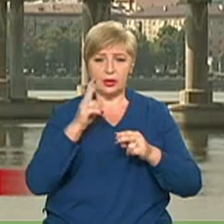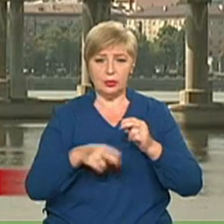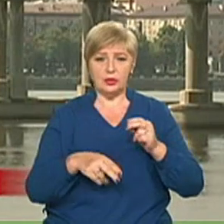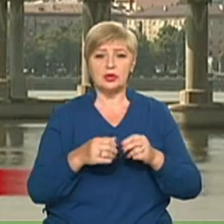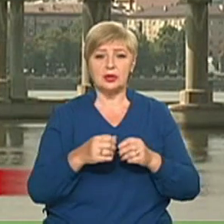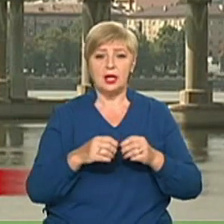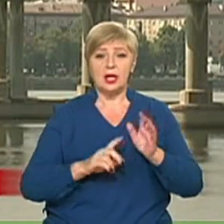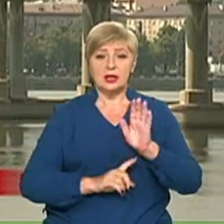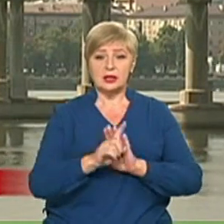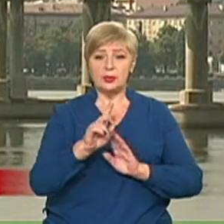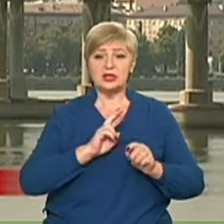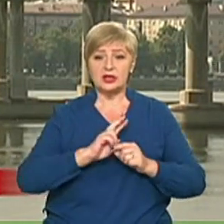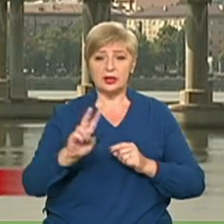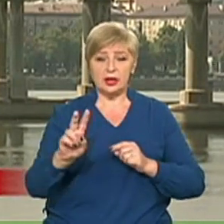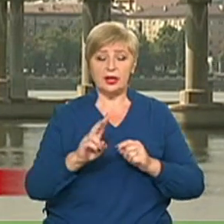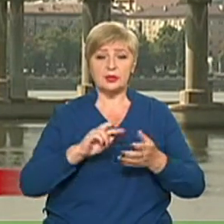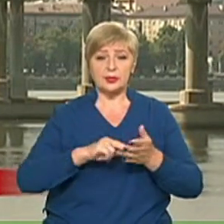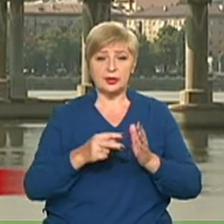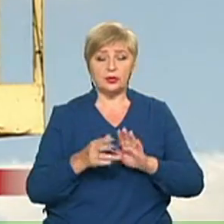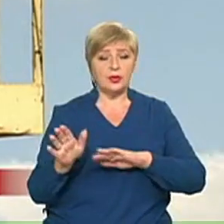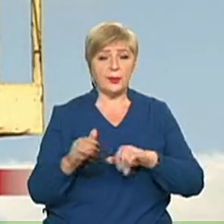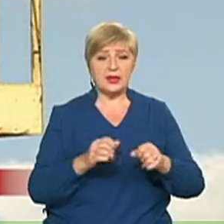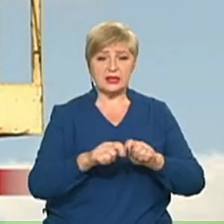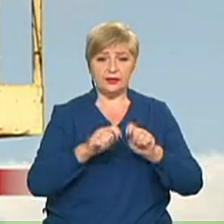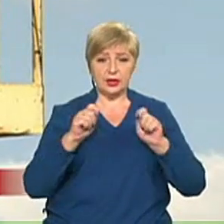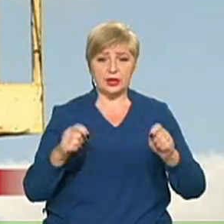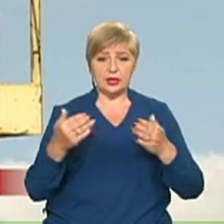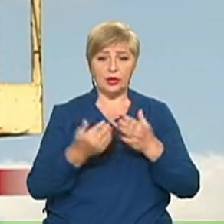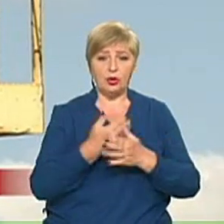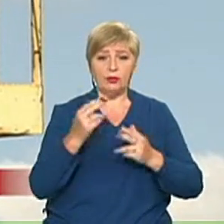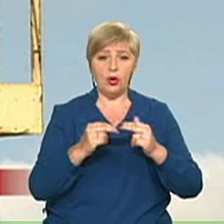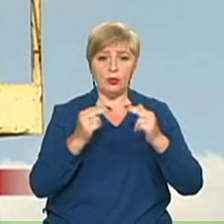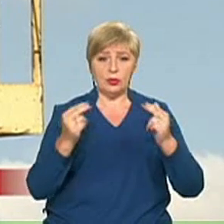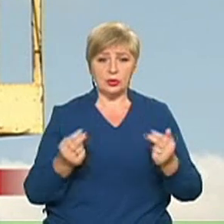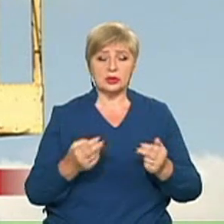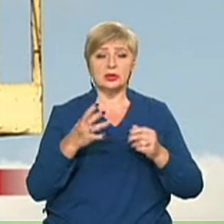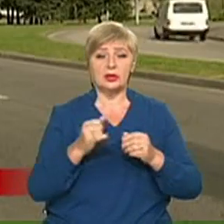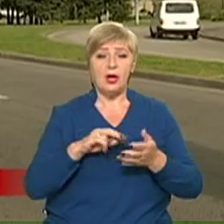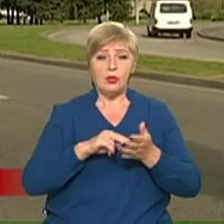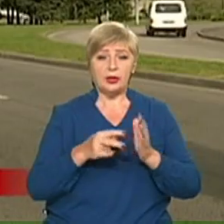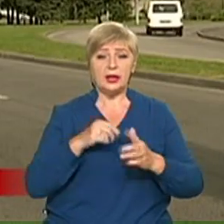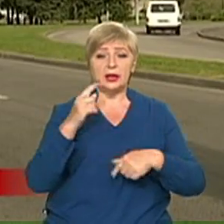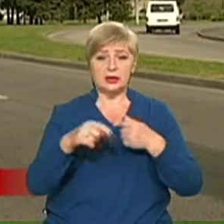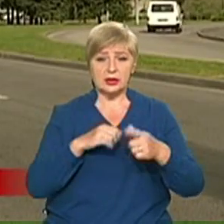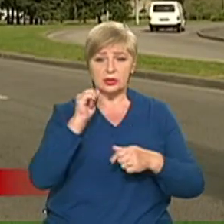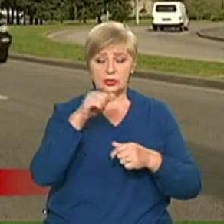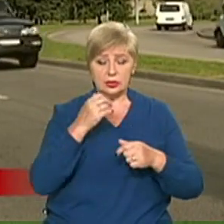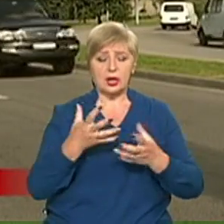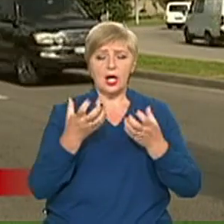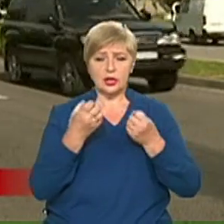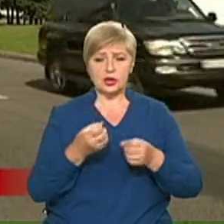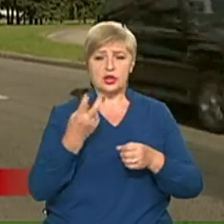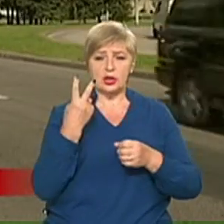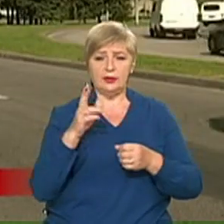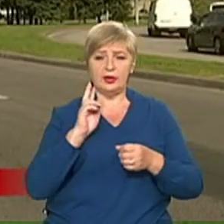роботи. Запустити тролейбус планують після відкриття нового мосту у вересні. В планах на наступний рік прокласти ще 2